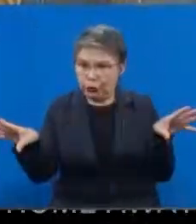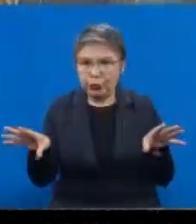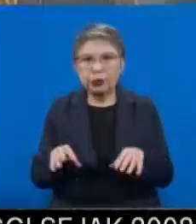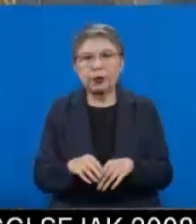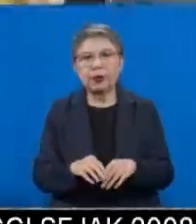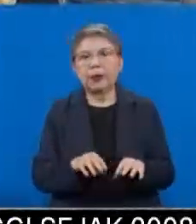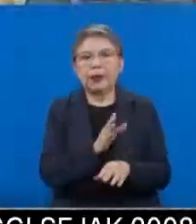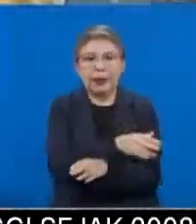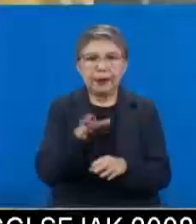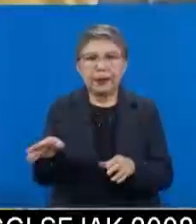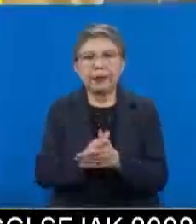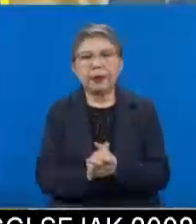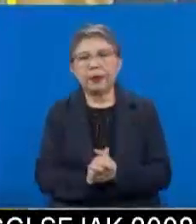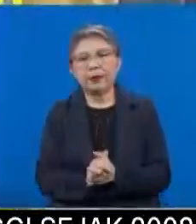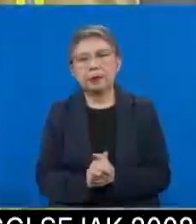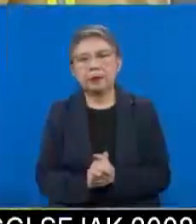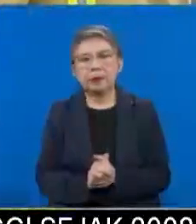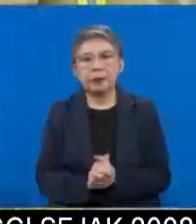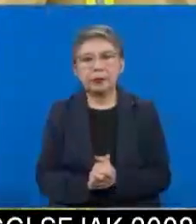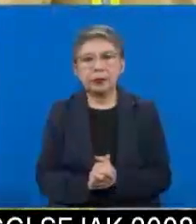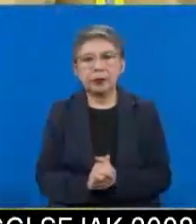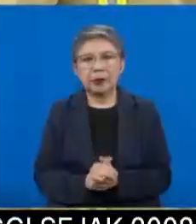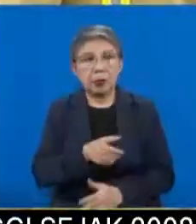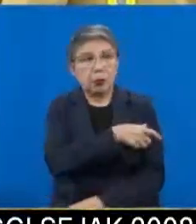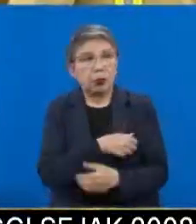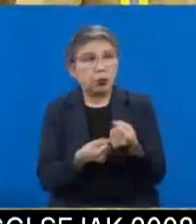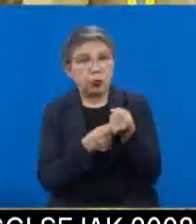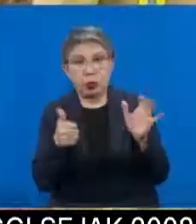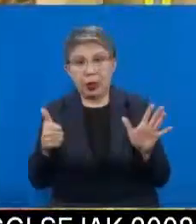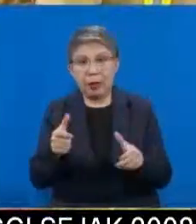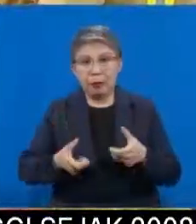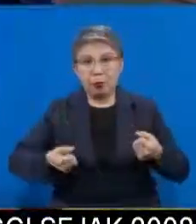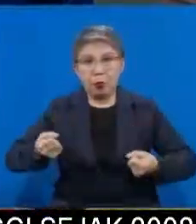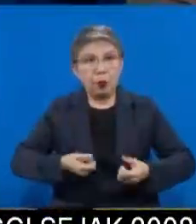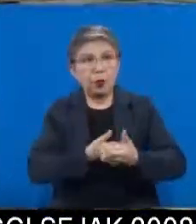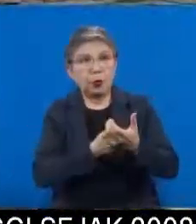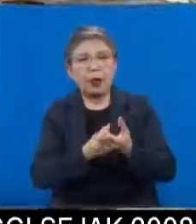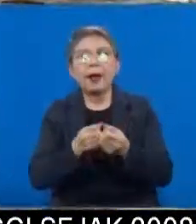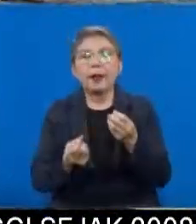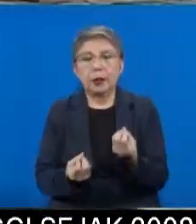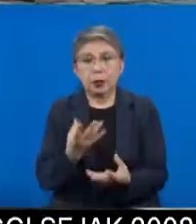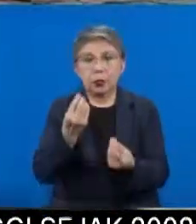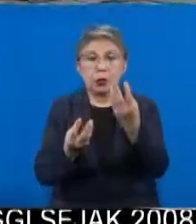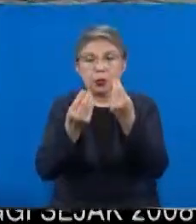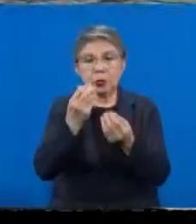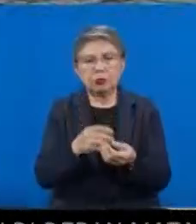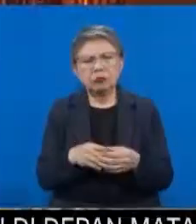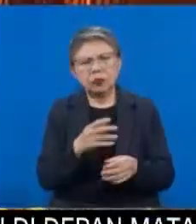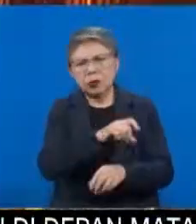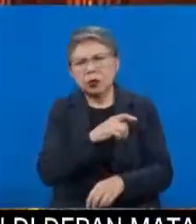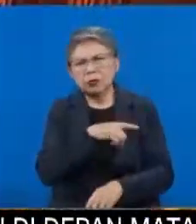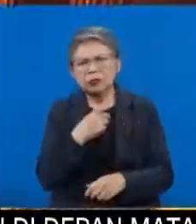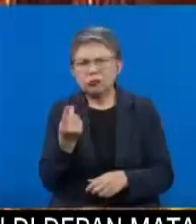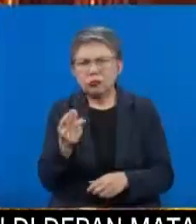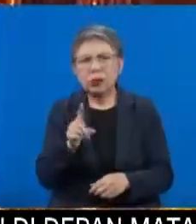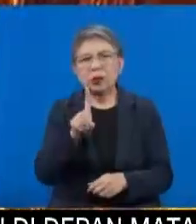membakar bangunan ruko lainnya yang berdempetan. Petugas mengerahkan 6 mobil pemadam dan berhasil menjinakkan si jago merah kurang